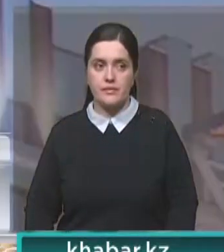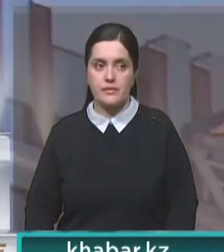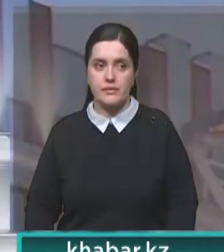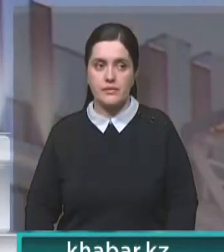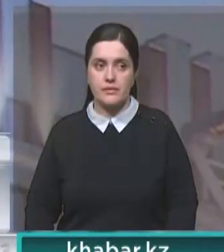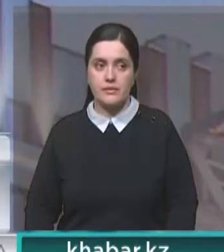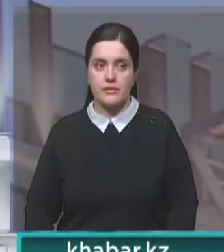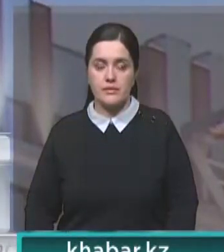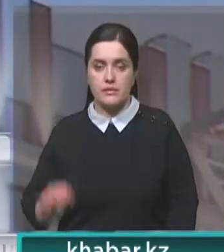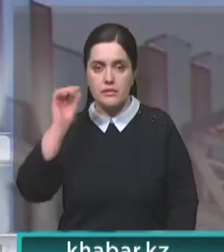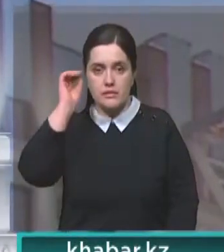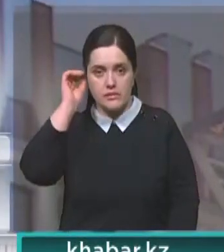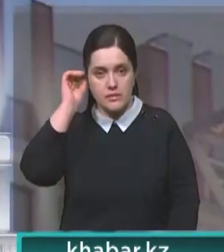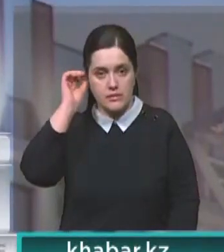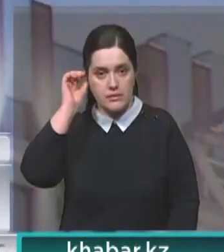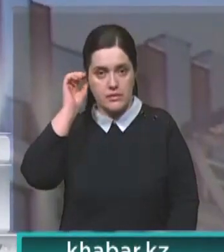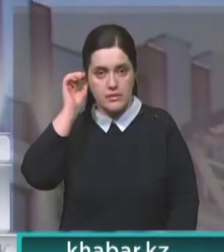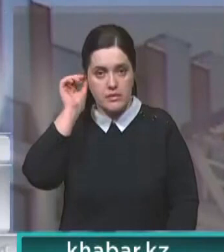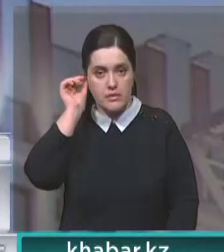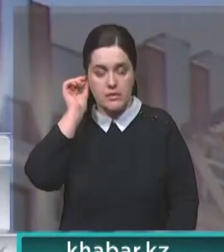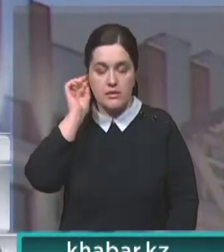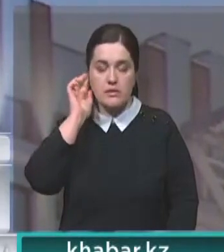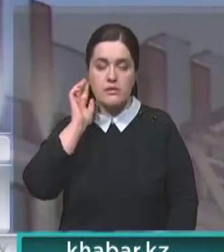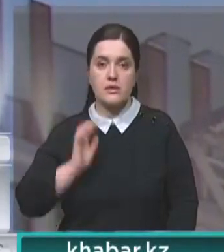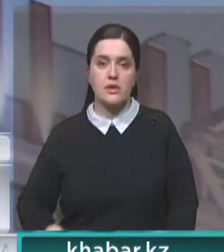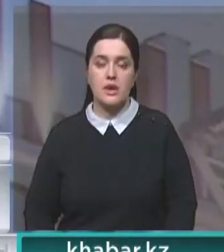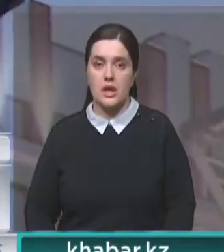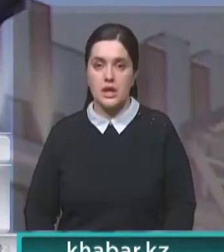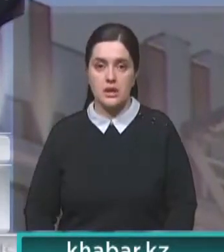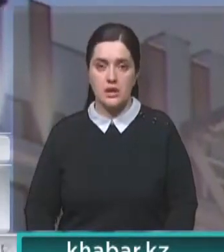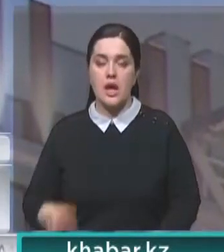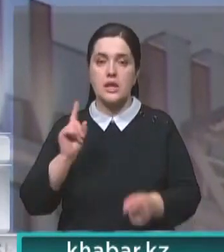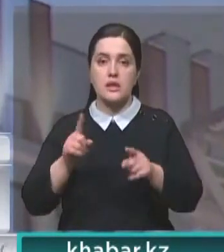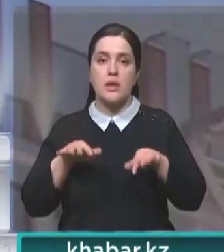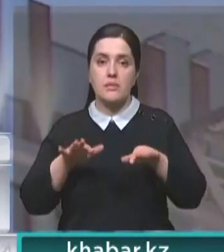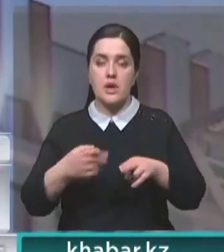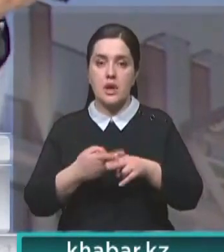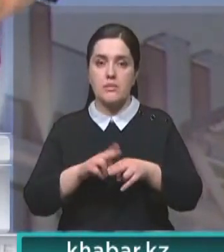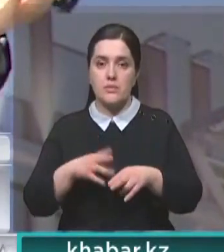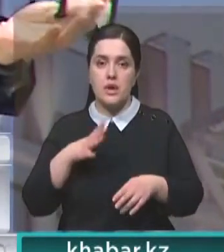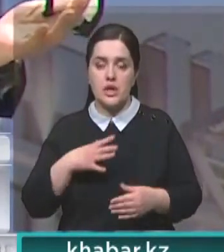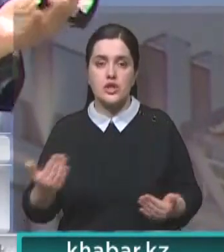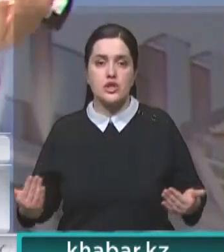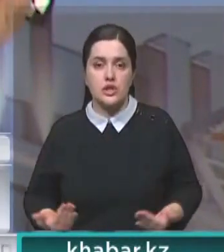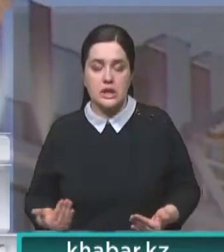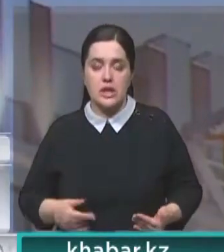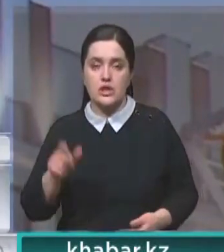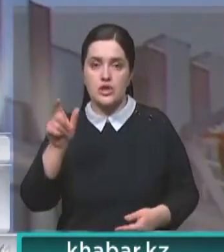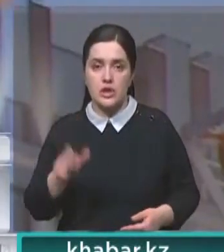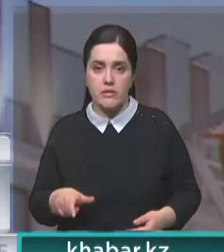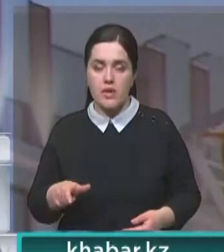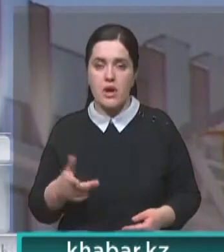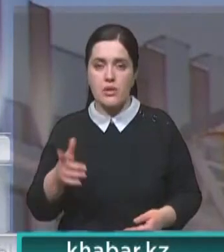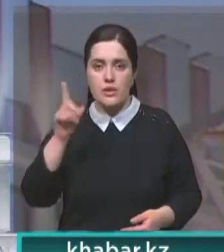самом деле для человека дом — это не просто стены, какой-то кров, это территория жизни человека, это